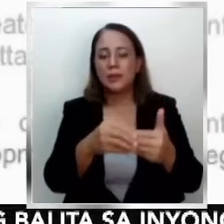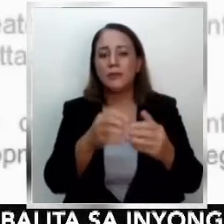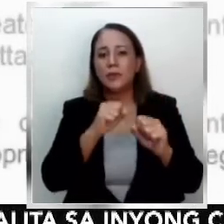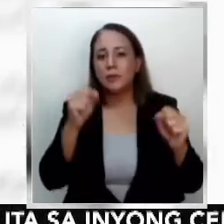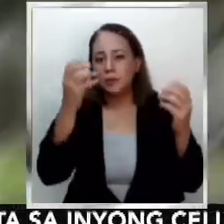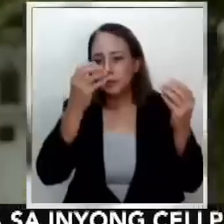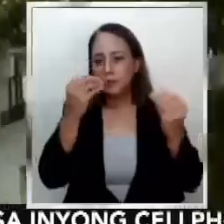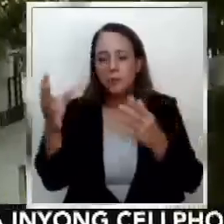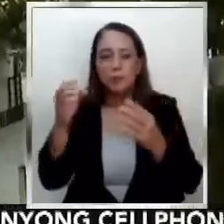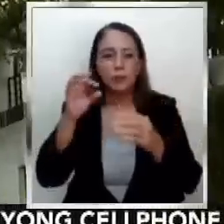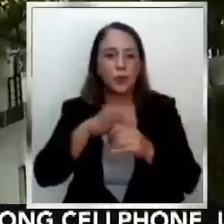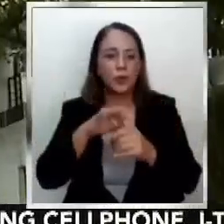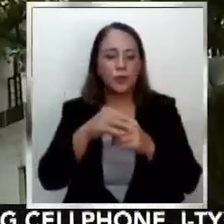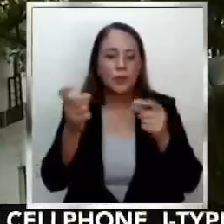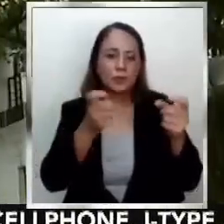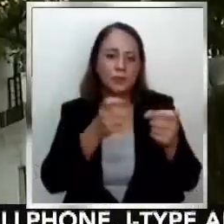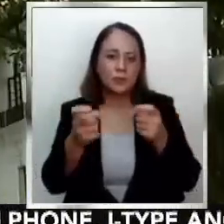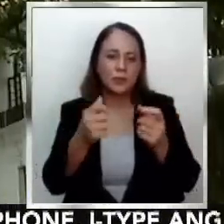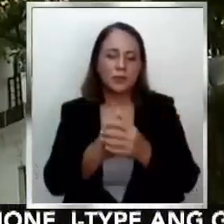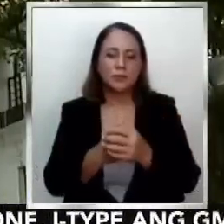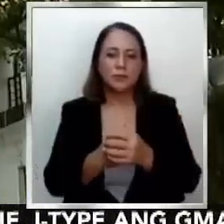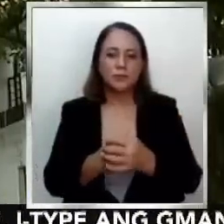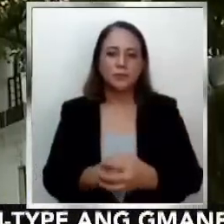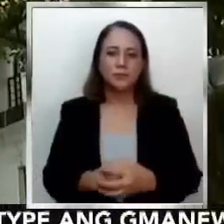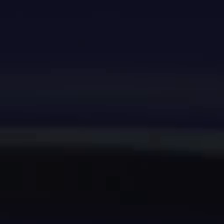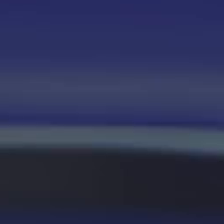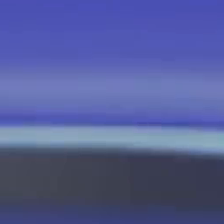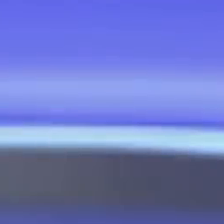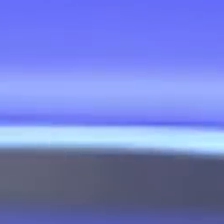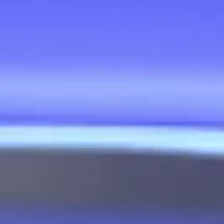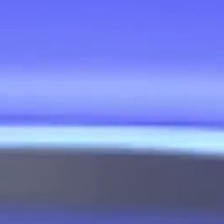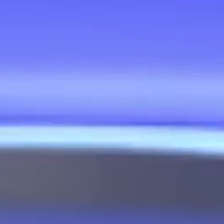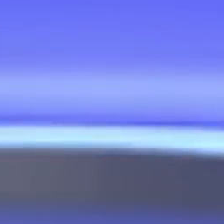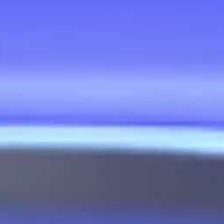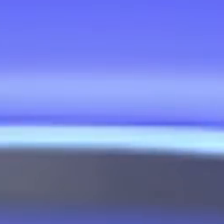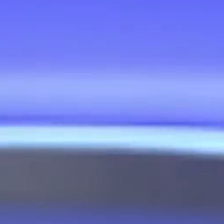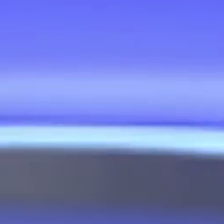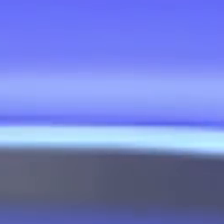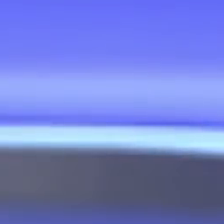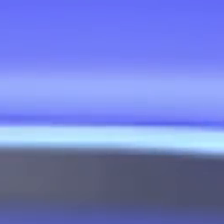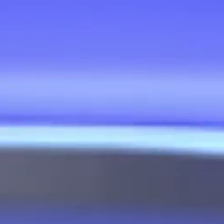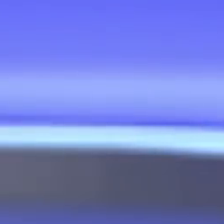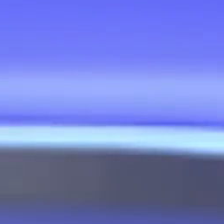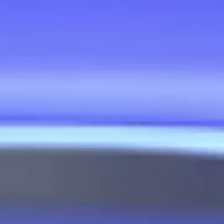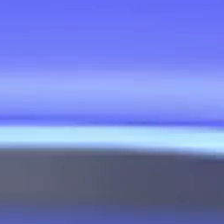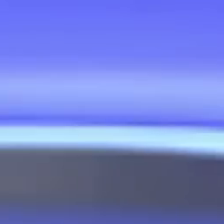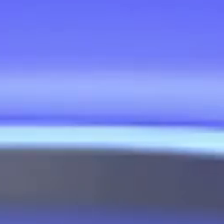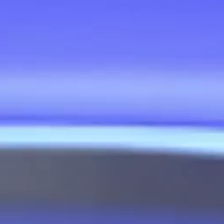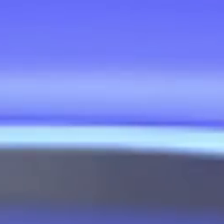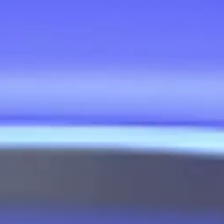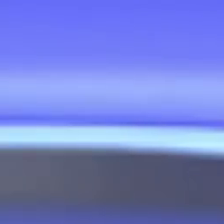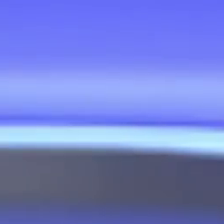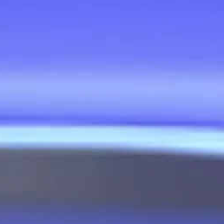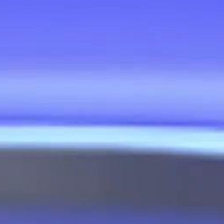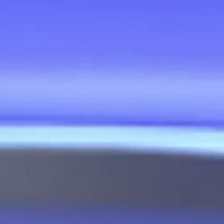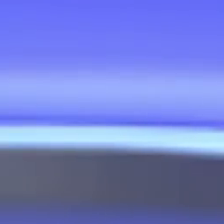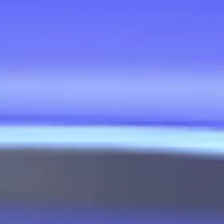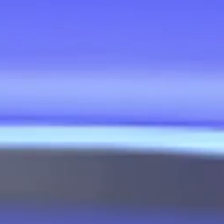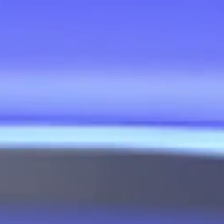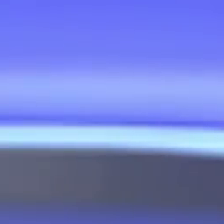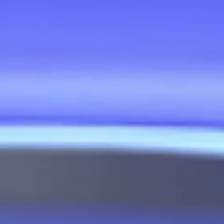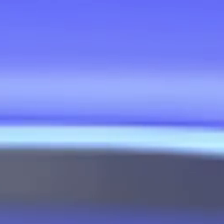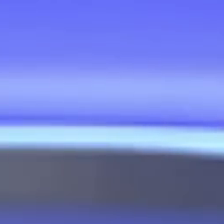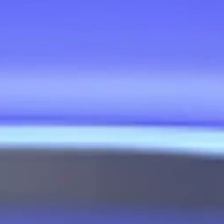Program Management. Ivan Mayrina, nakatutok, 24 Horas. Good news mga kapuso! Maaari niyong mapanood ang 24